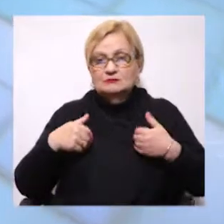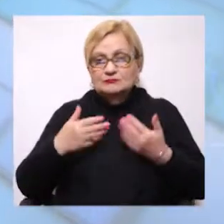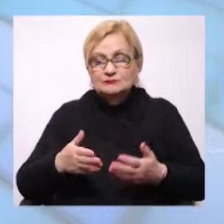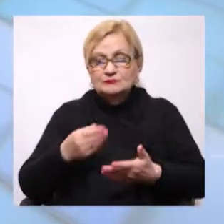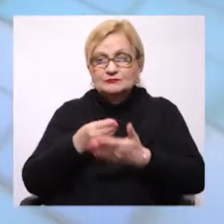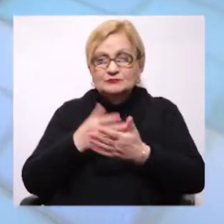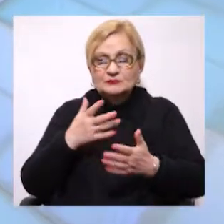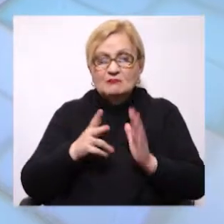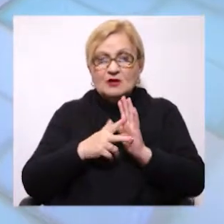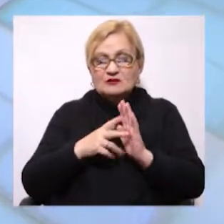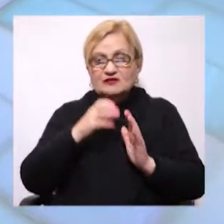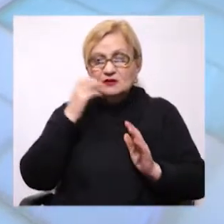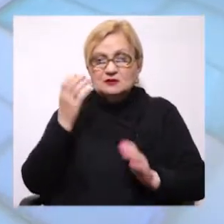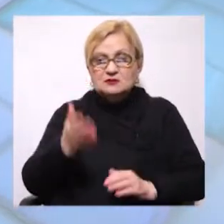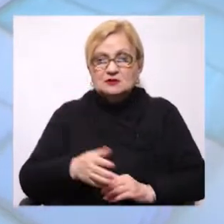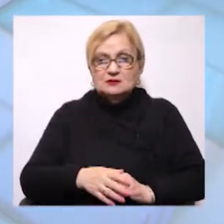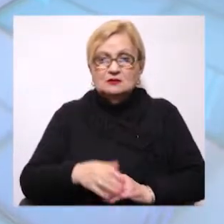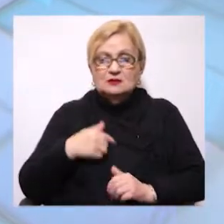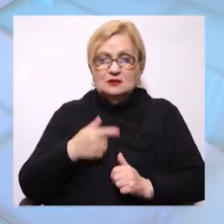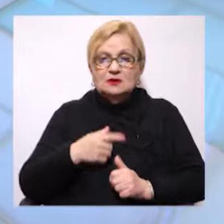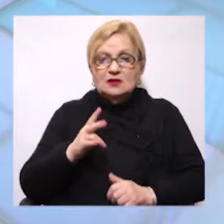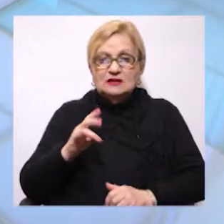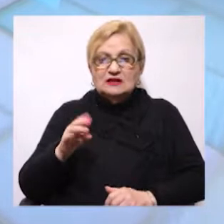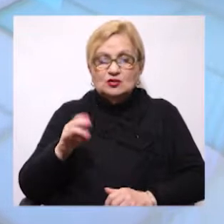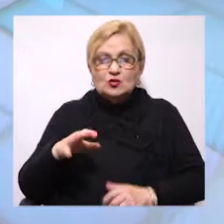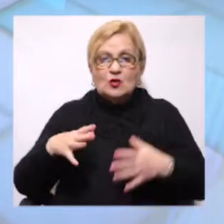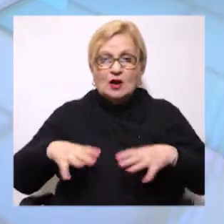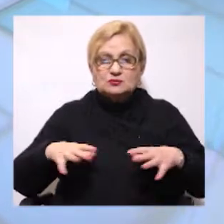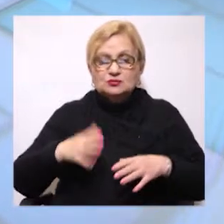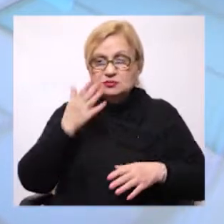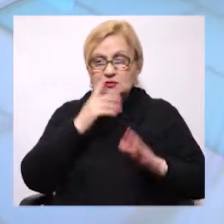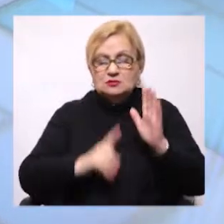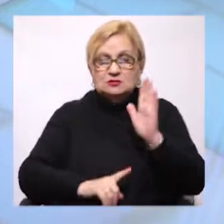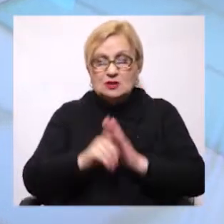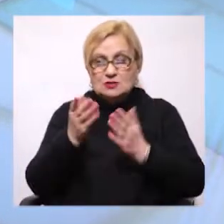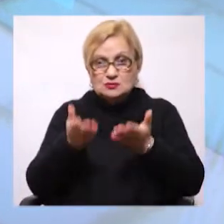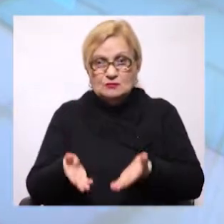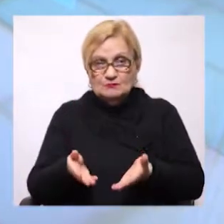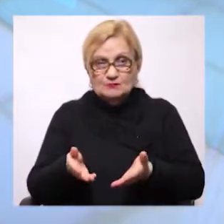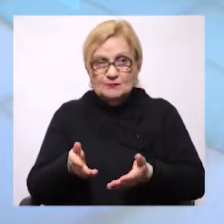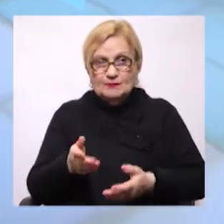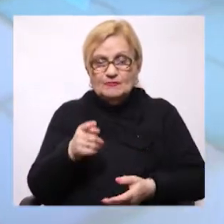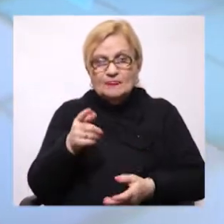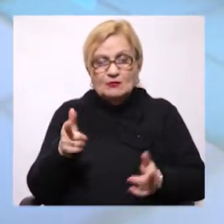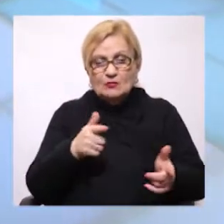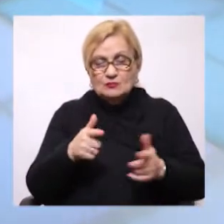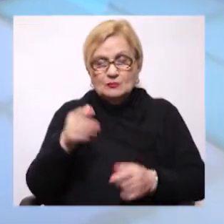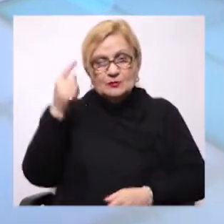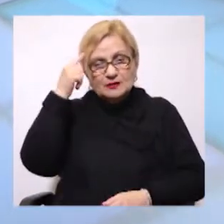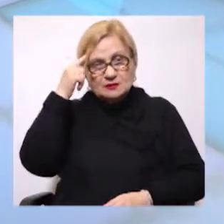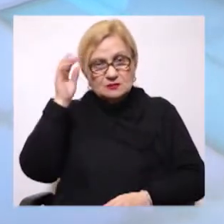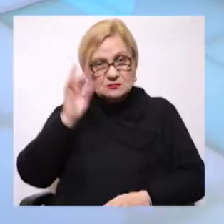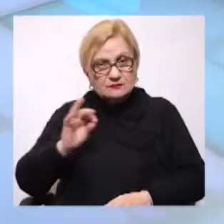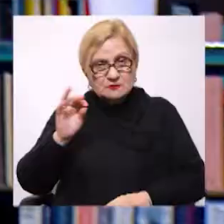მოგესალმებით, ძვირფასო მერვე კლასელებო. მე ნინო ვარ, ქართულის გაკვეთილი დაგეწყოთ. განაწყოთ ფიქრისა და